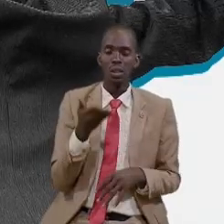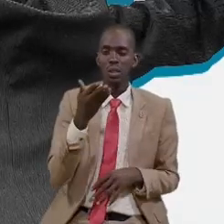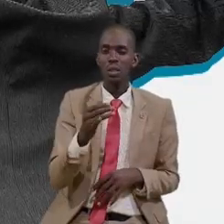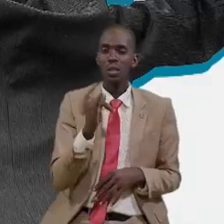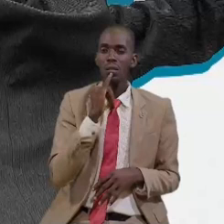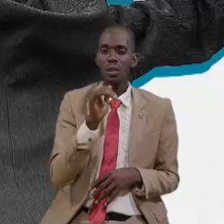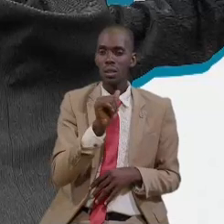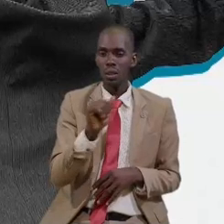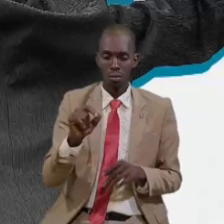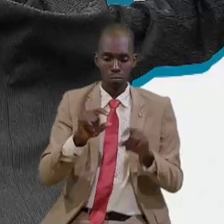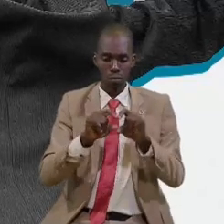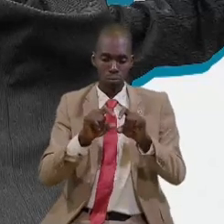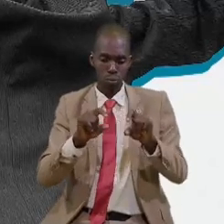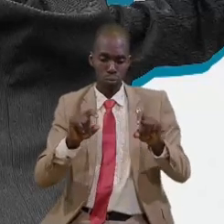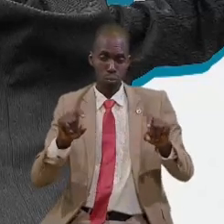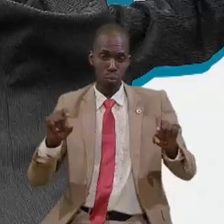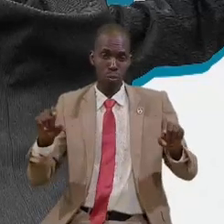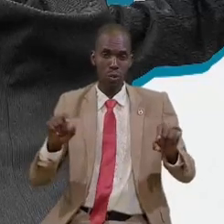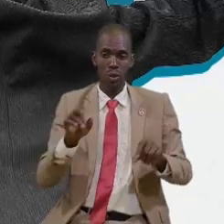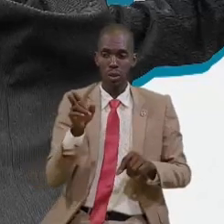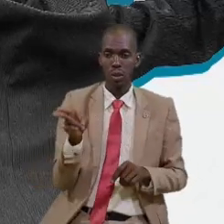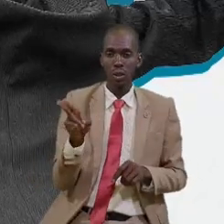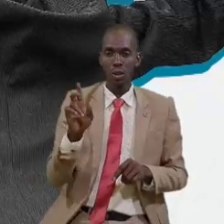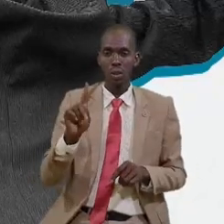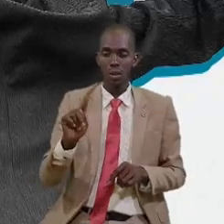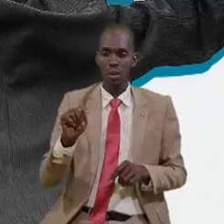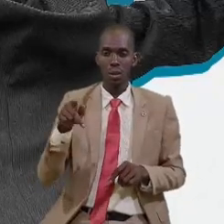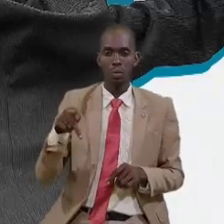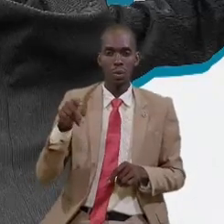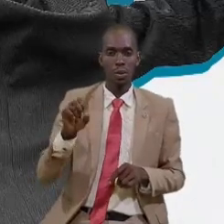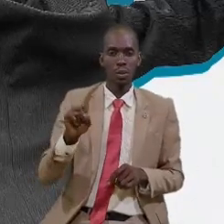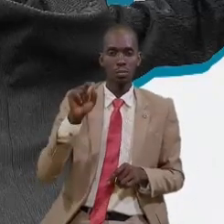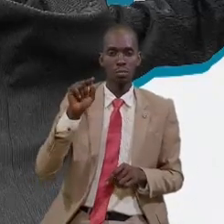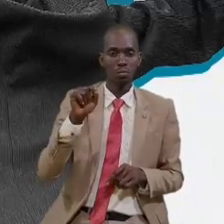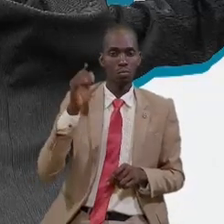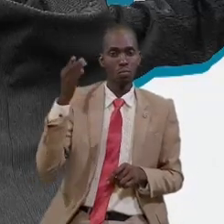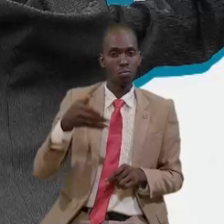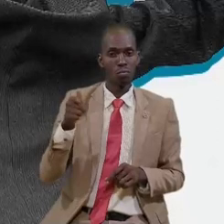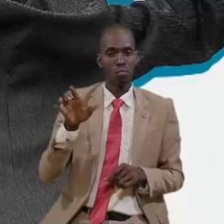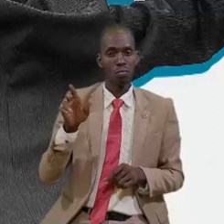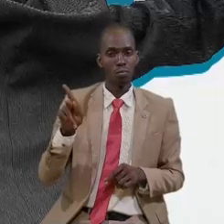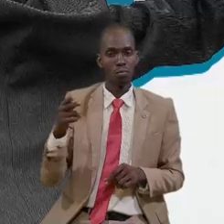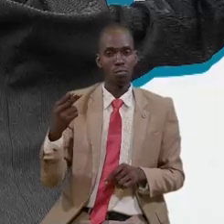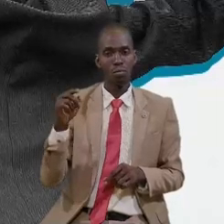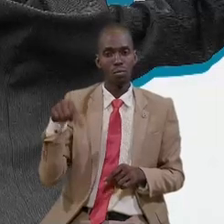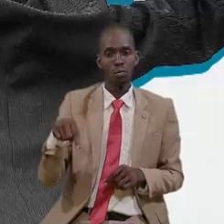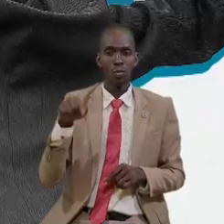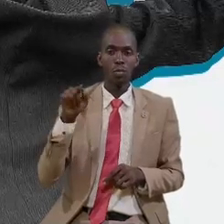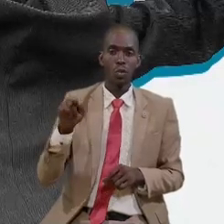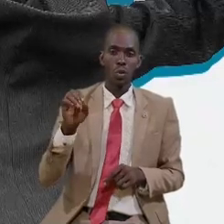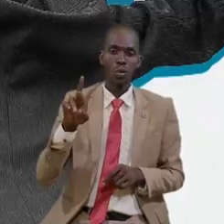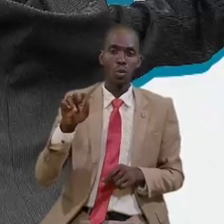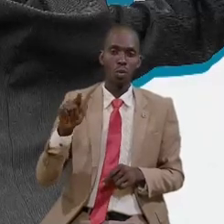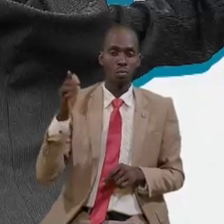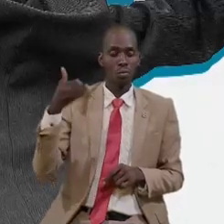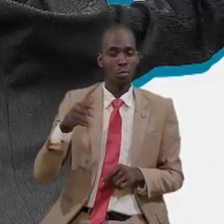écran. Et cliquez sur le lien et vous allez voir aussi une page s'afficher. Remplissez bien